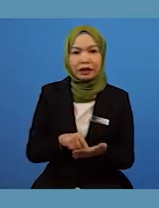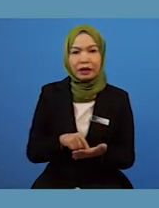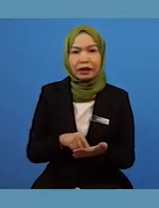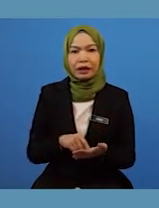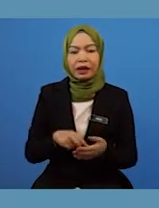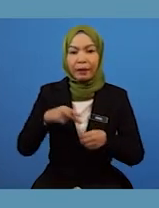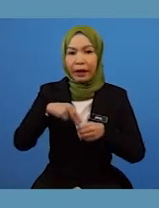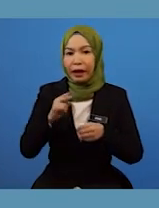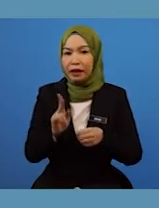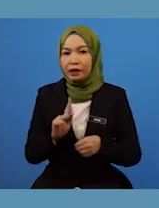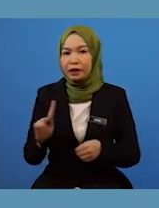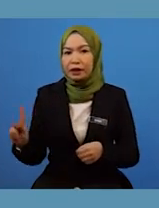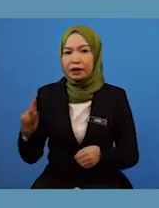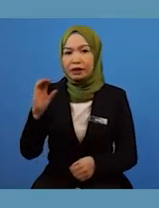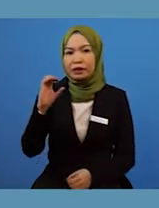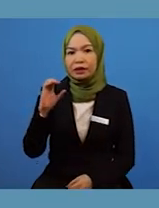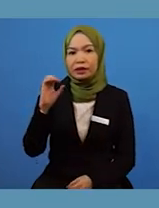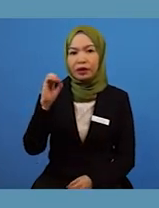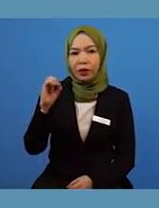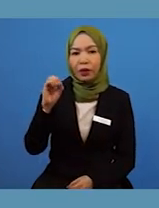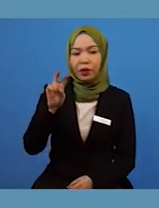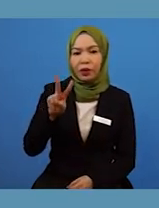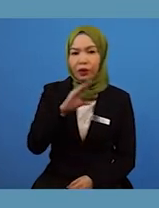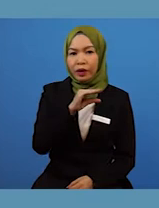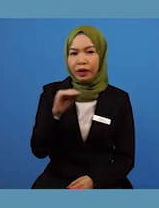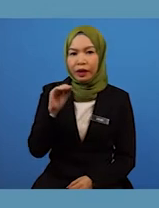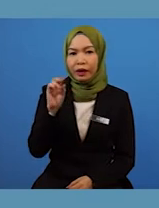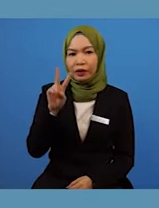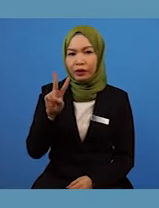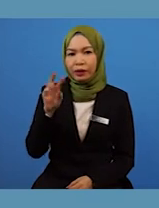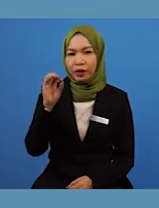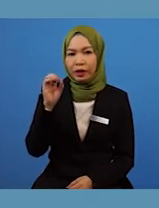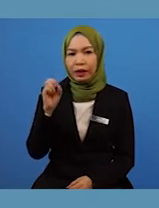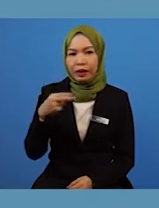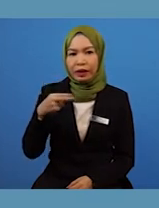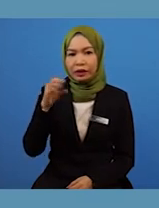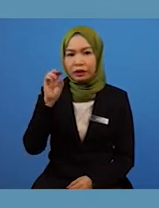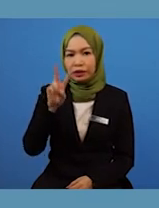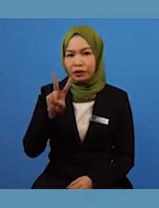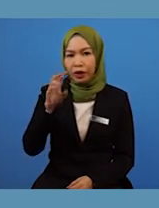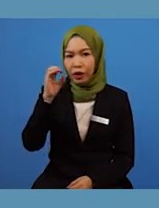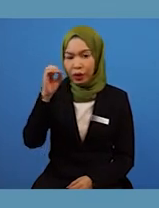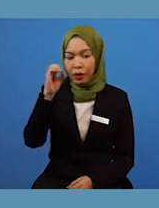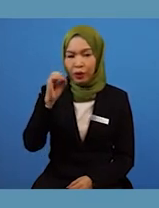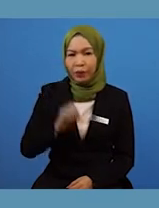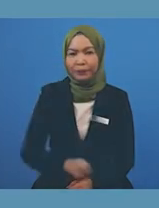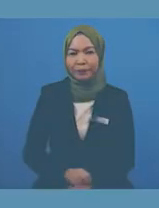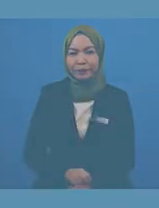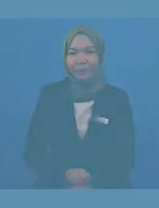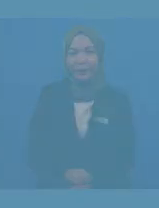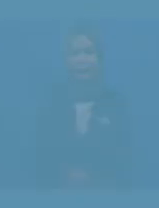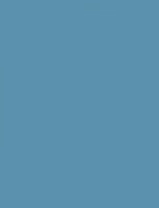3/2O2 menghasilkan CO2 dan 2H2O. Nilai delta H